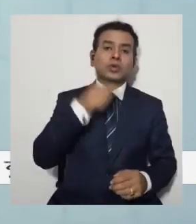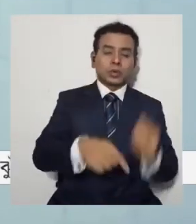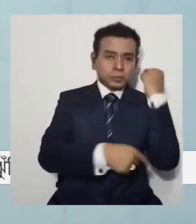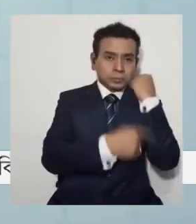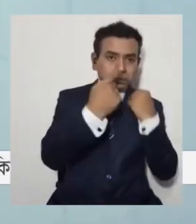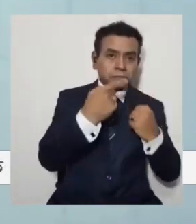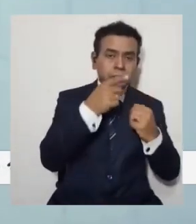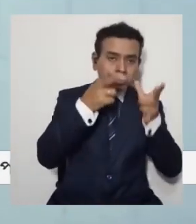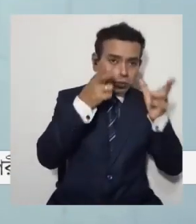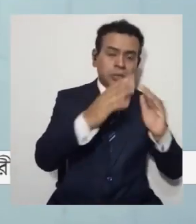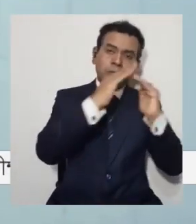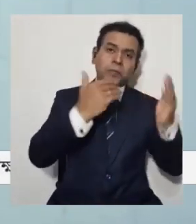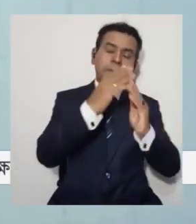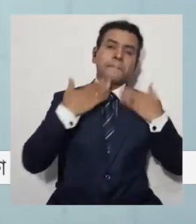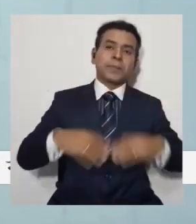পর্যন্ত